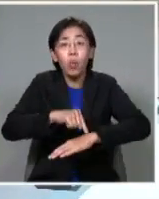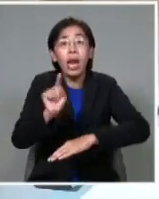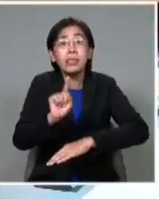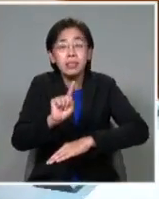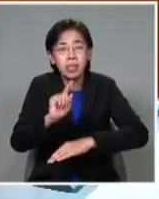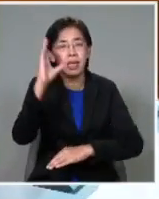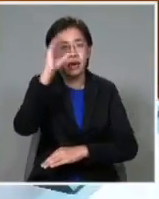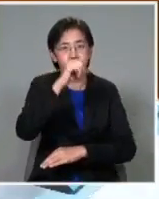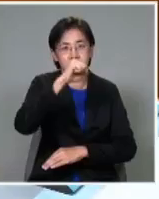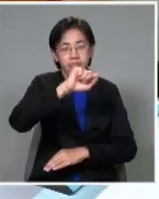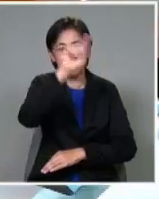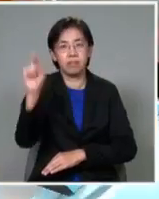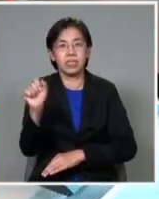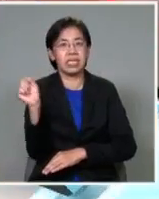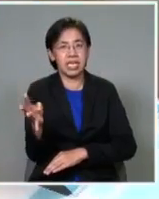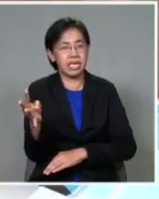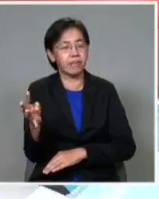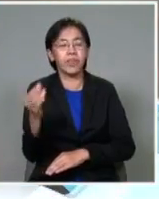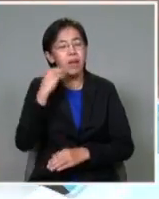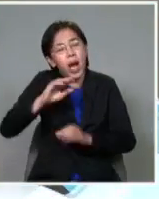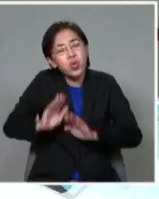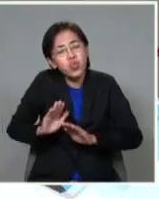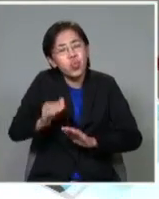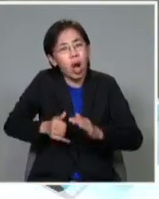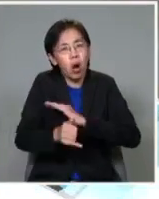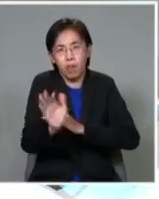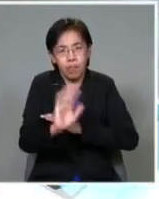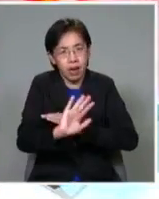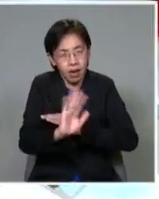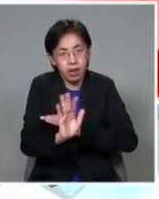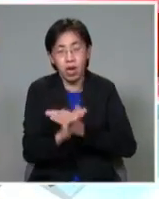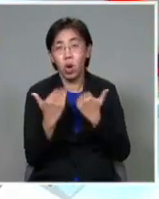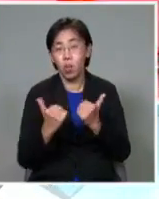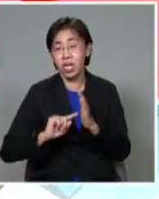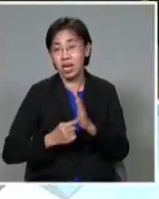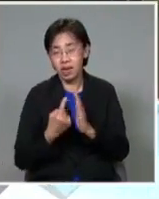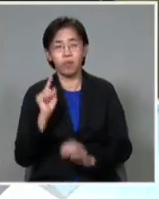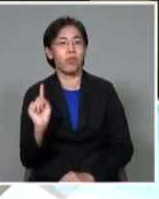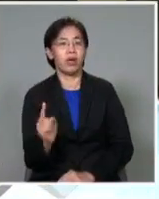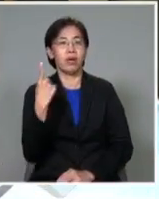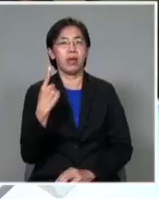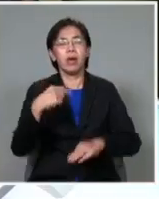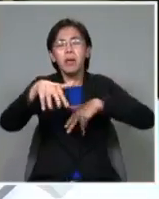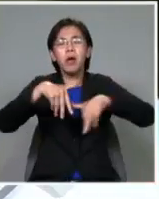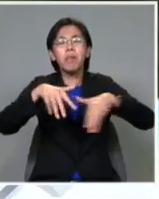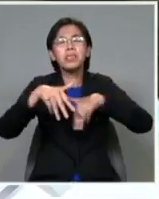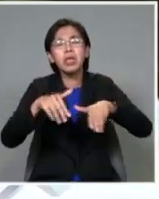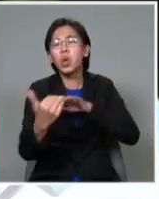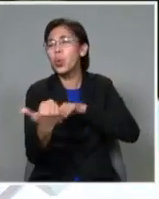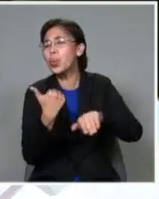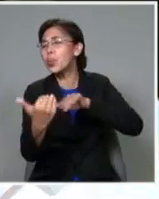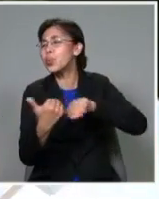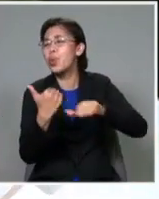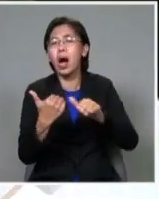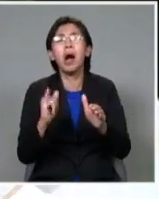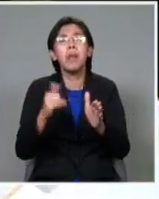10:00น 4:00จะมีผลบังคับใช้วันนี้วันแรกนะครับเพื่อลดการรวมตัวของประชาชนที่เป็นสาเหตุหลักใน